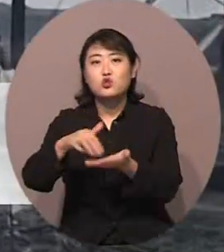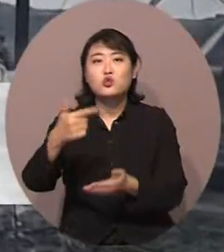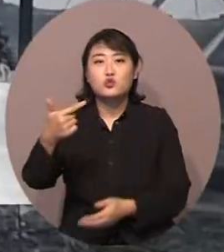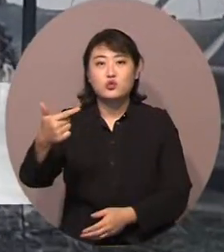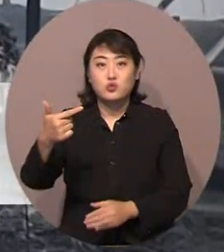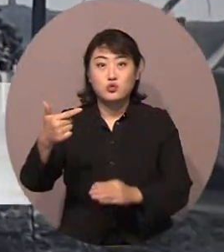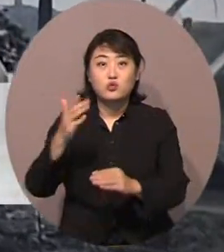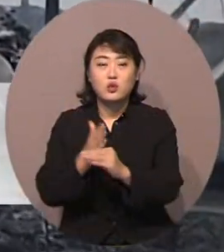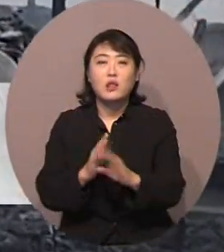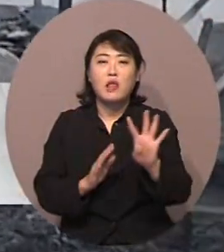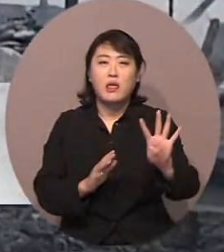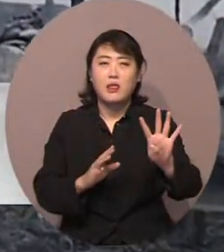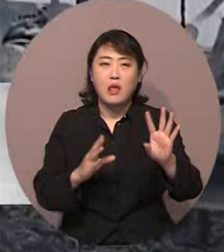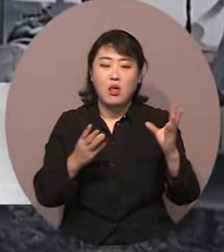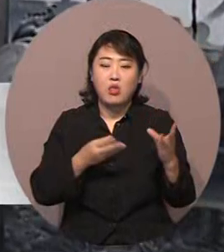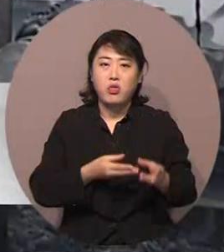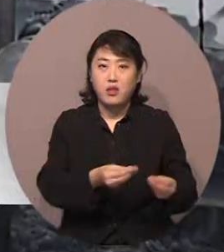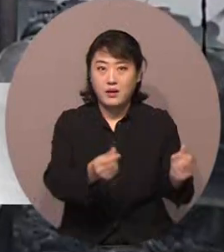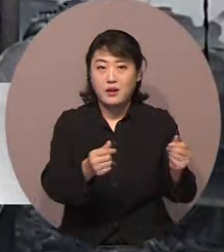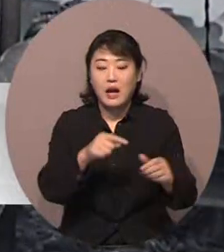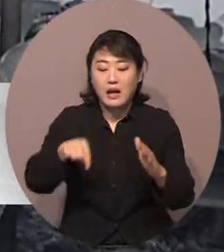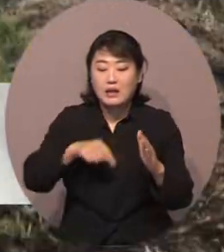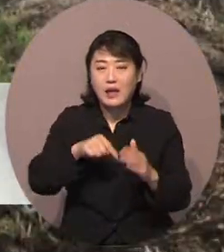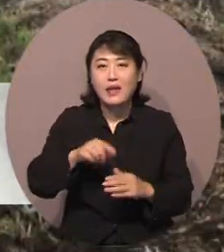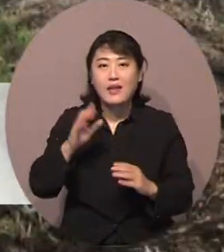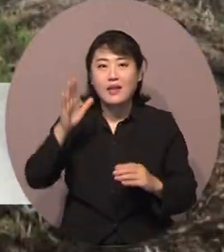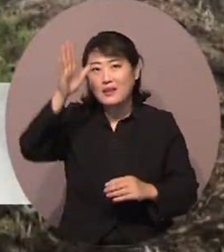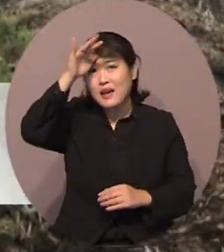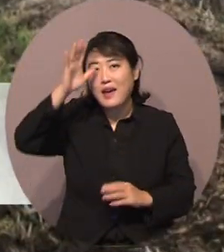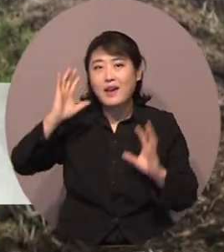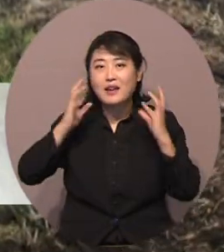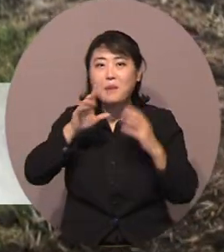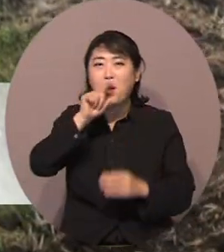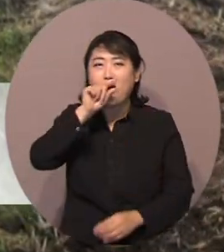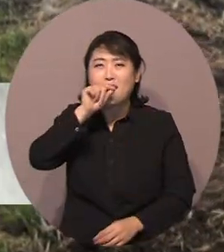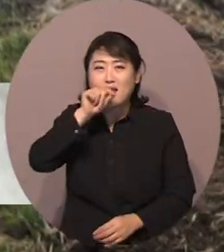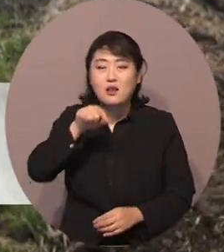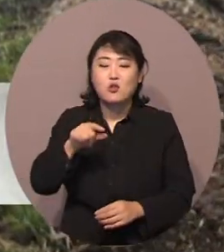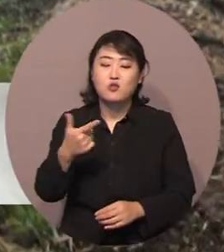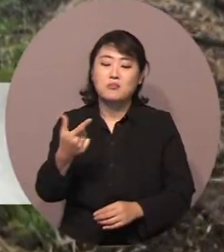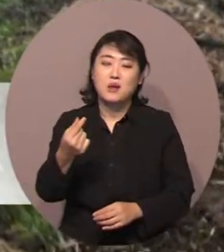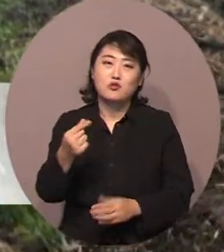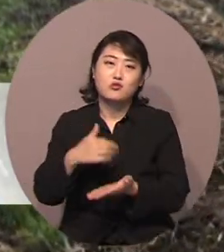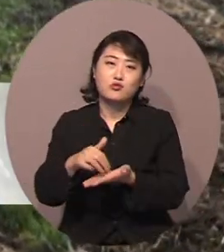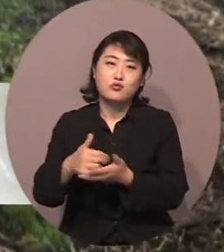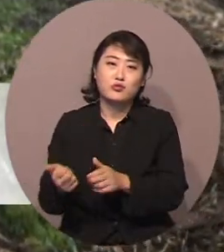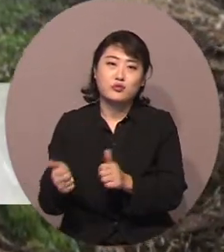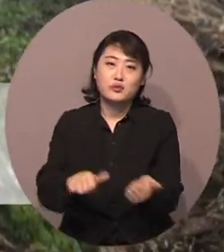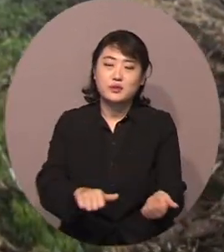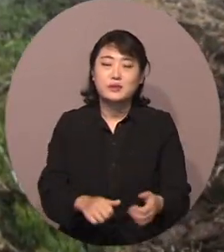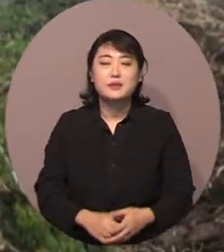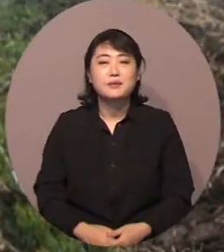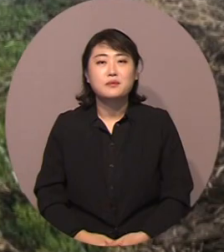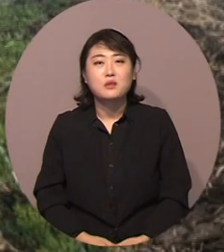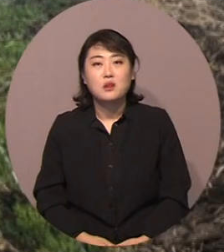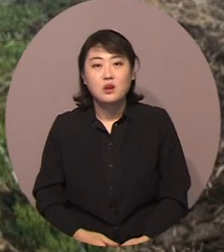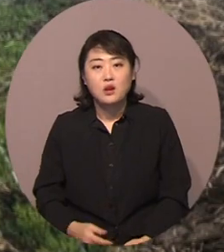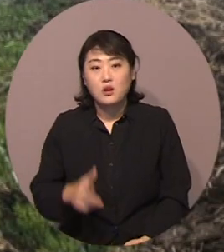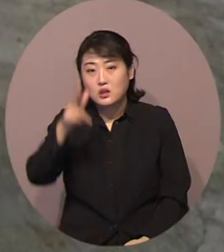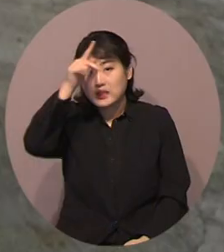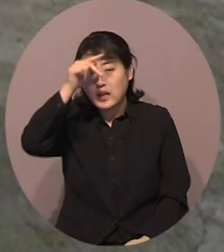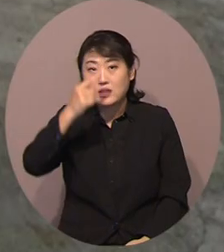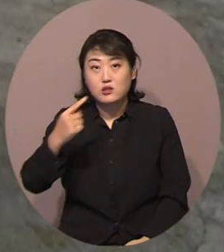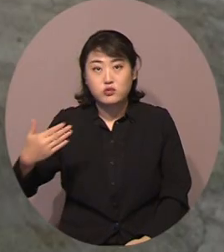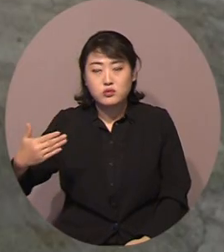가운데네 개동이 모두 탔고 안에 있던 병아리 6만여 마리가 폐사했습니다 경찰가 소방당국은 정확한 화재